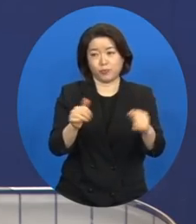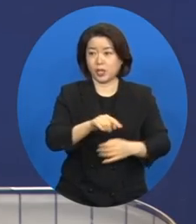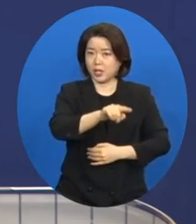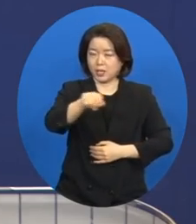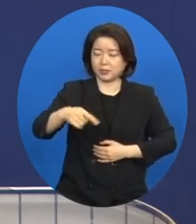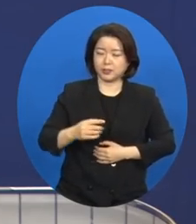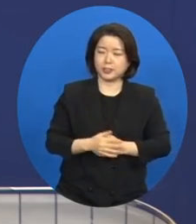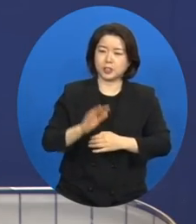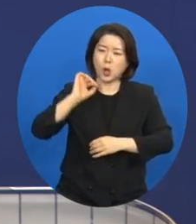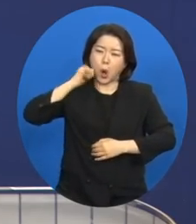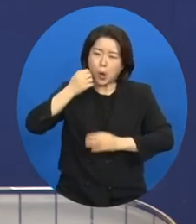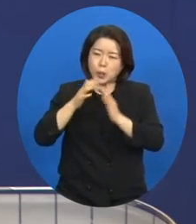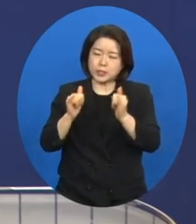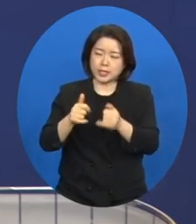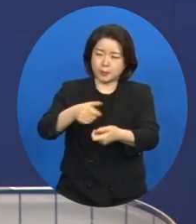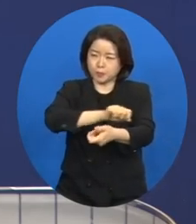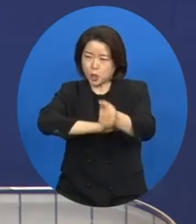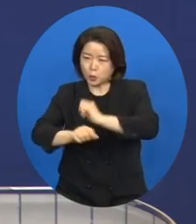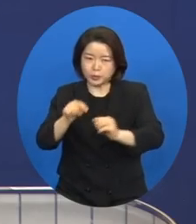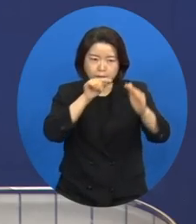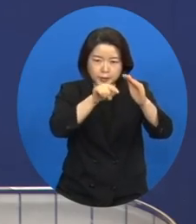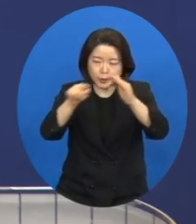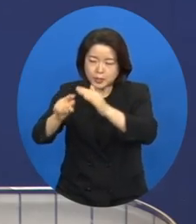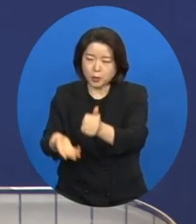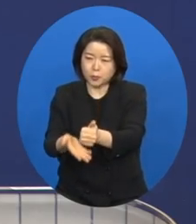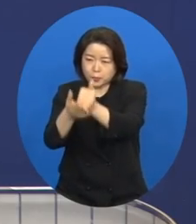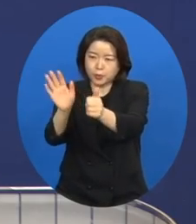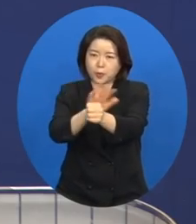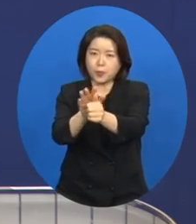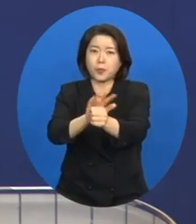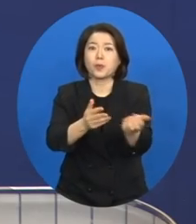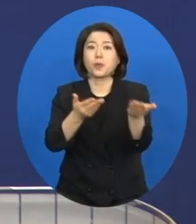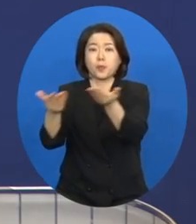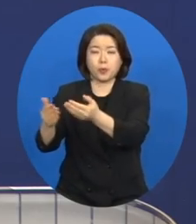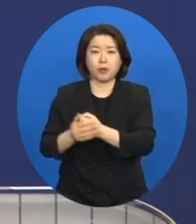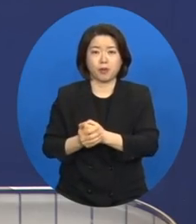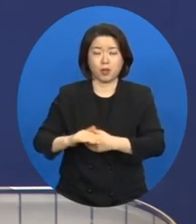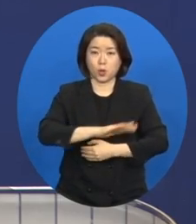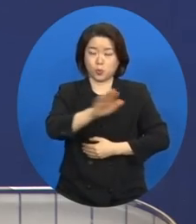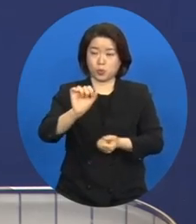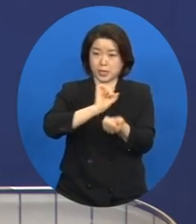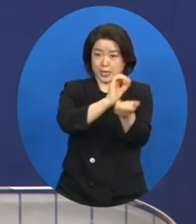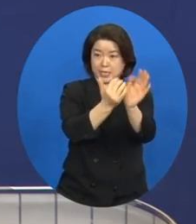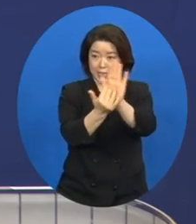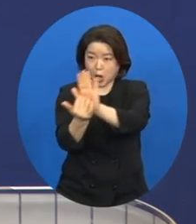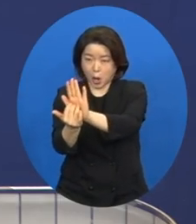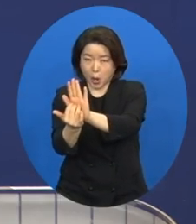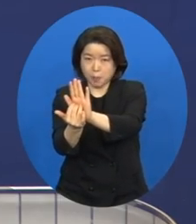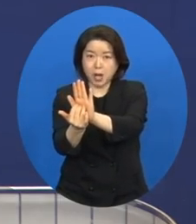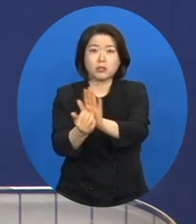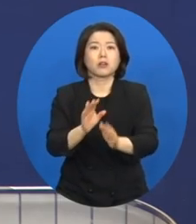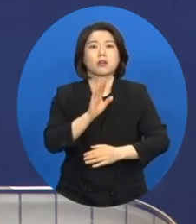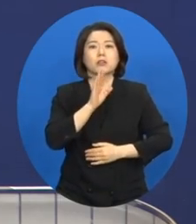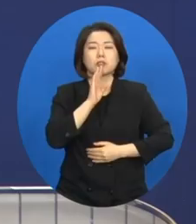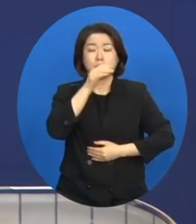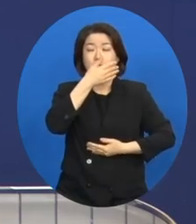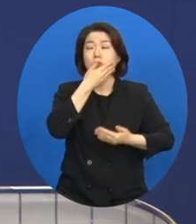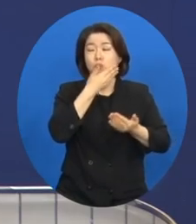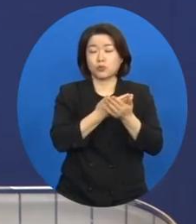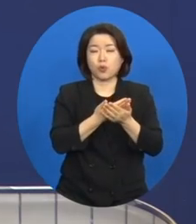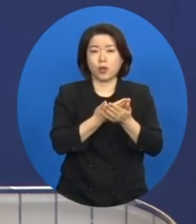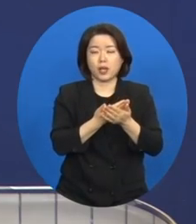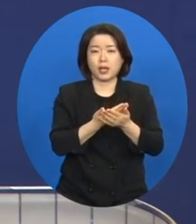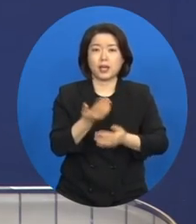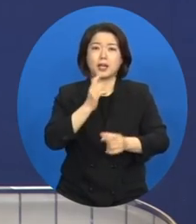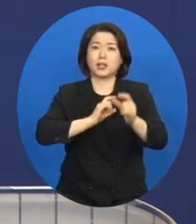적극적으로 찾아가서 도왔고 섬겼습니다. 우리가 감염이 퍼지지 않도록 막는 것 굉장히 중요합니다. 그러나 더